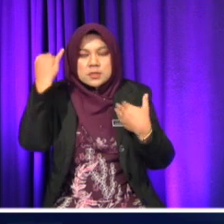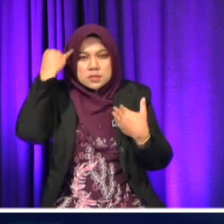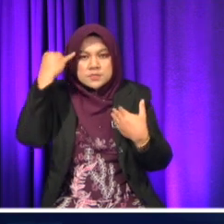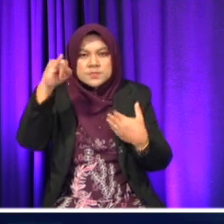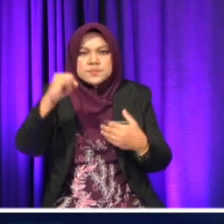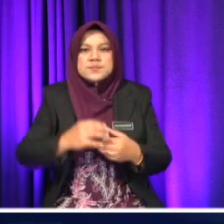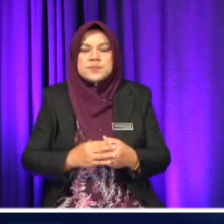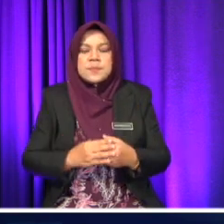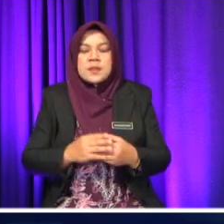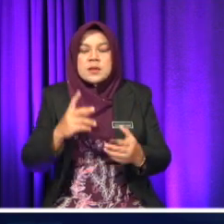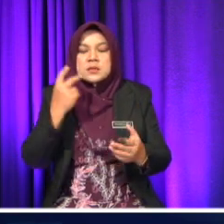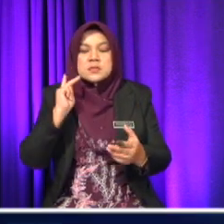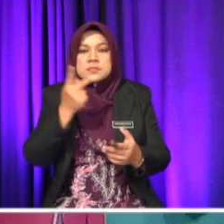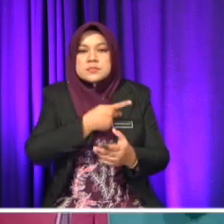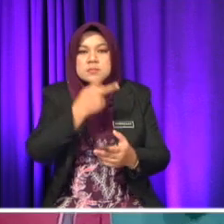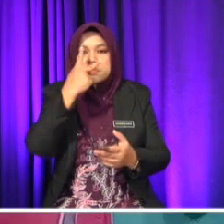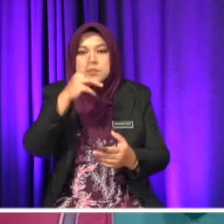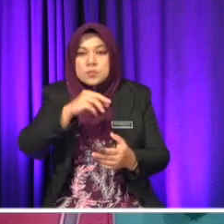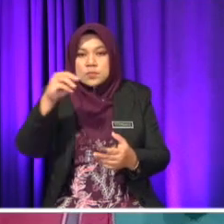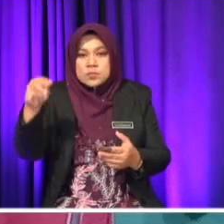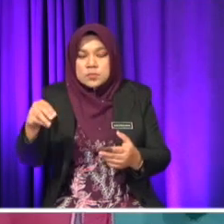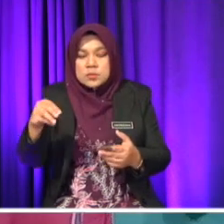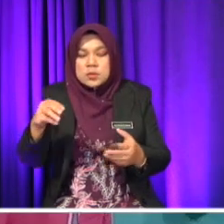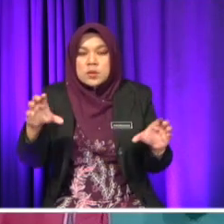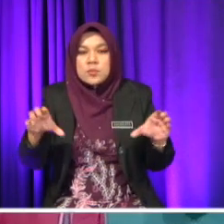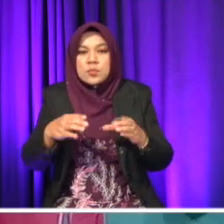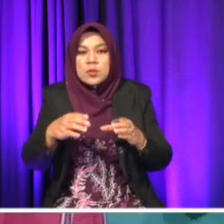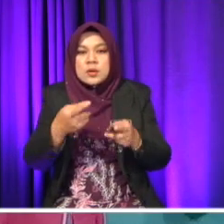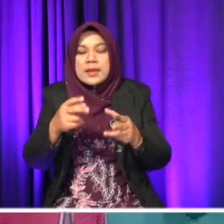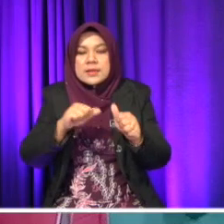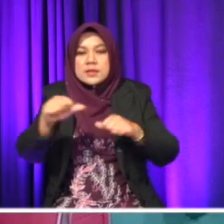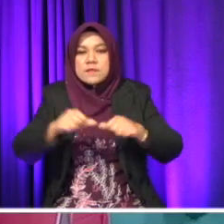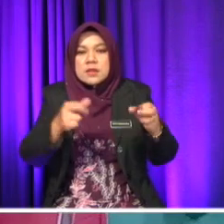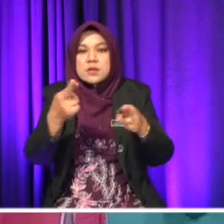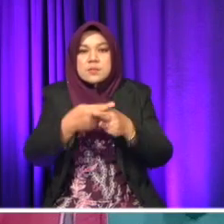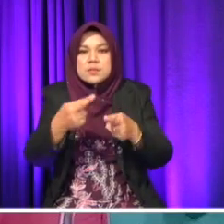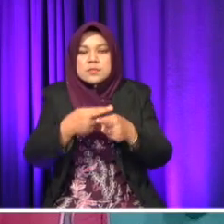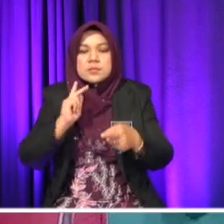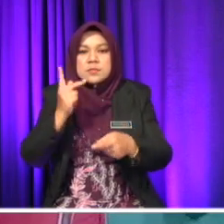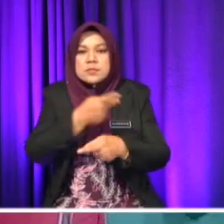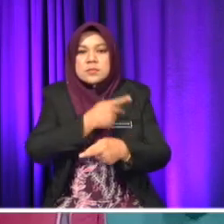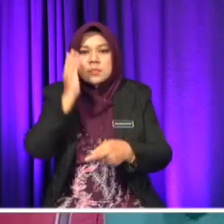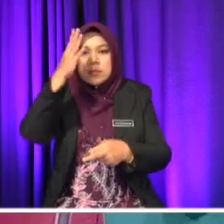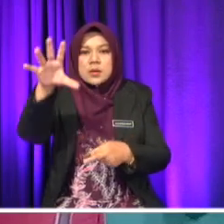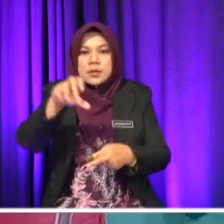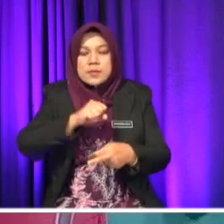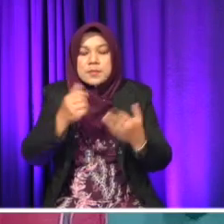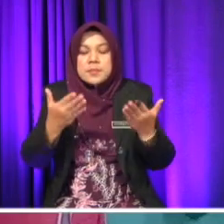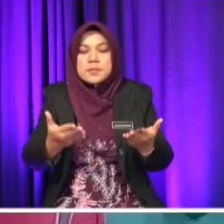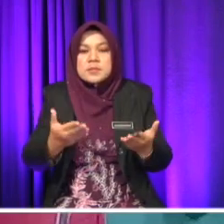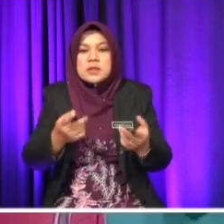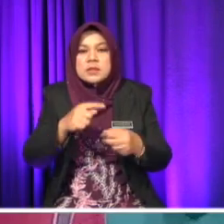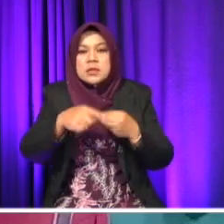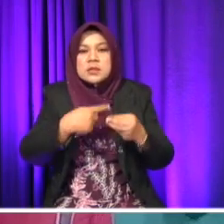kita nampak apabila murid-murid melakukan activity merumus kita akan mengambil berat tentang